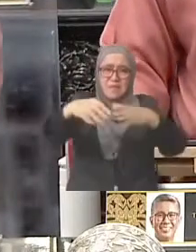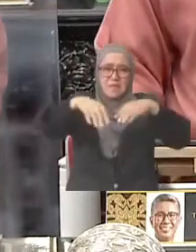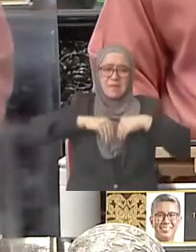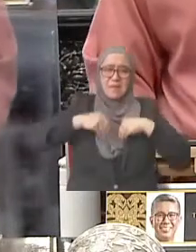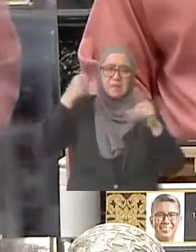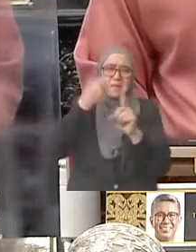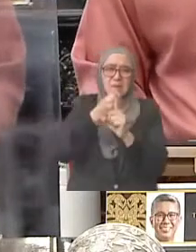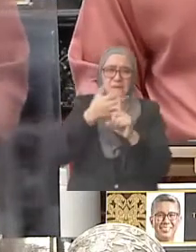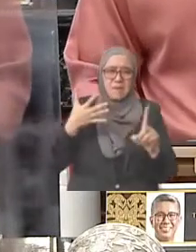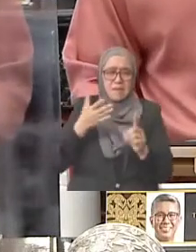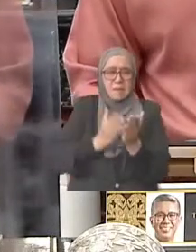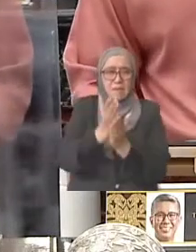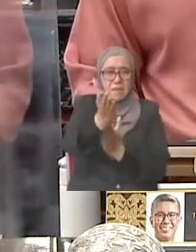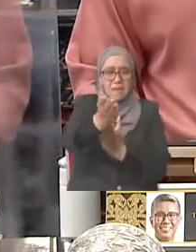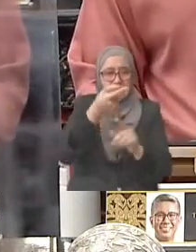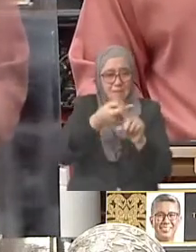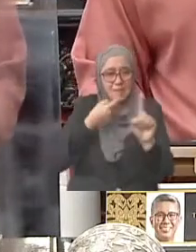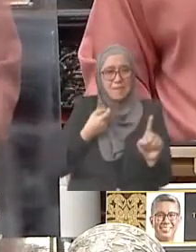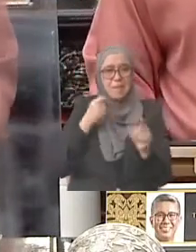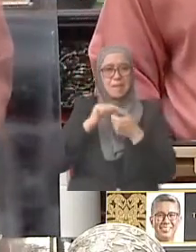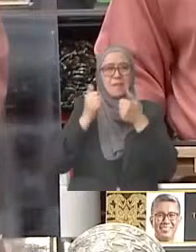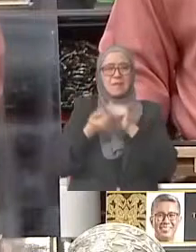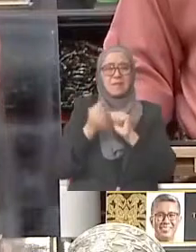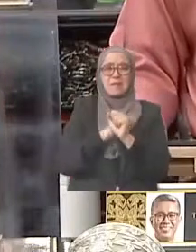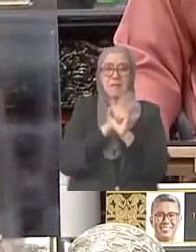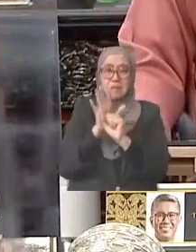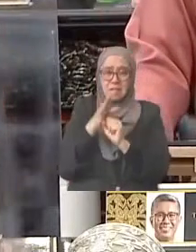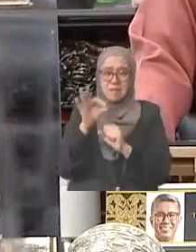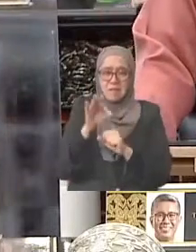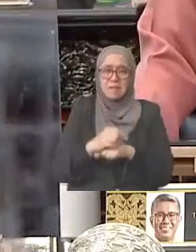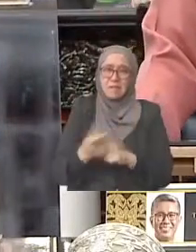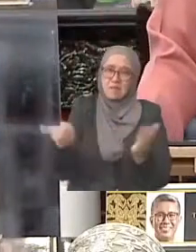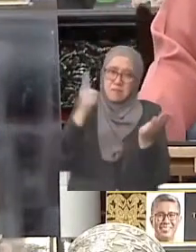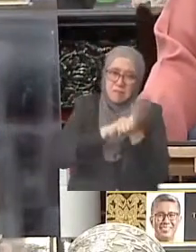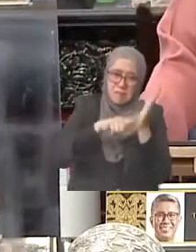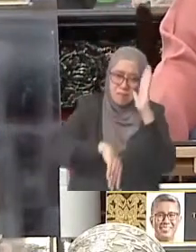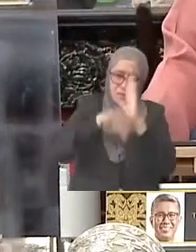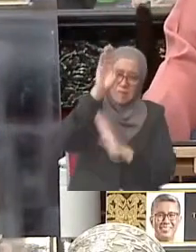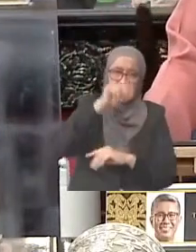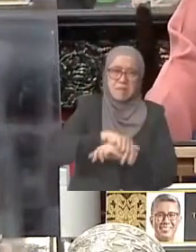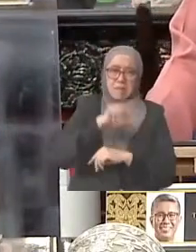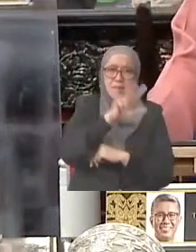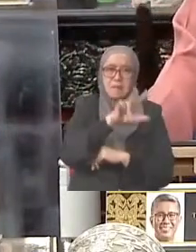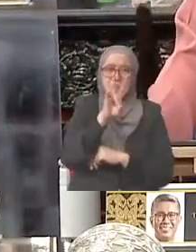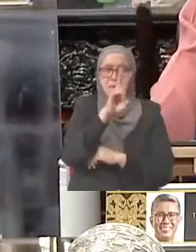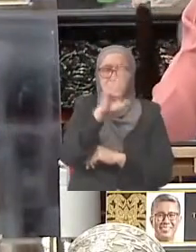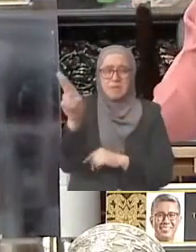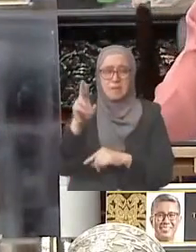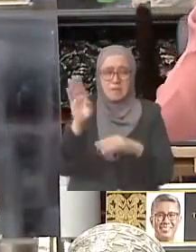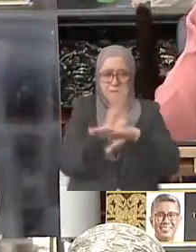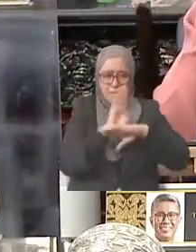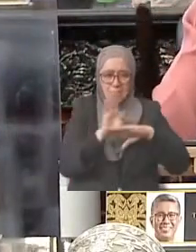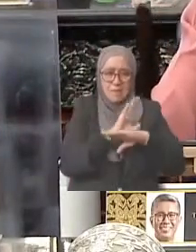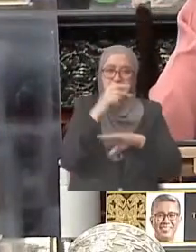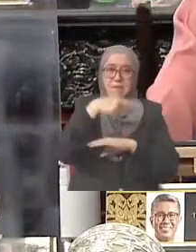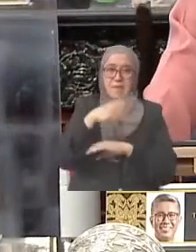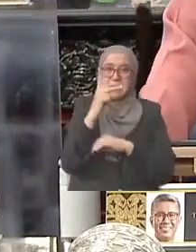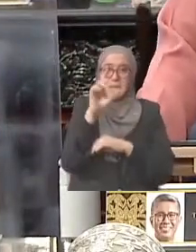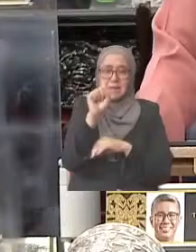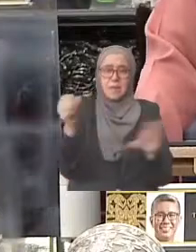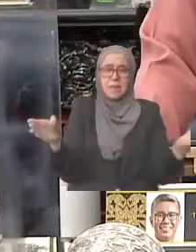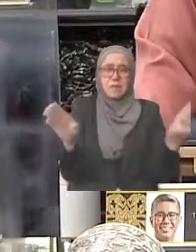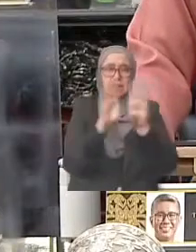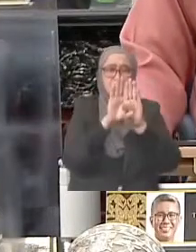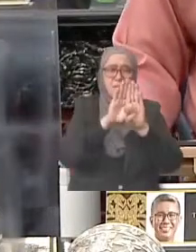daripada tujhko v19 misalnya dilaporkan bahwa lebih 37.000 penyiksaan PKS telah ditutup semenjak krisis